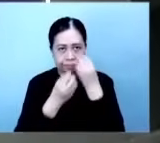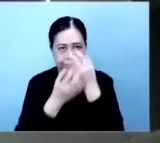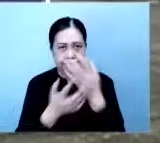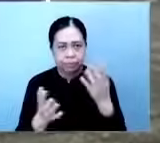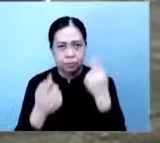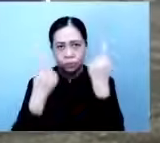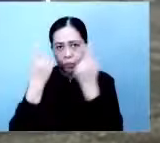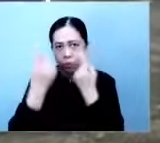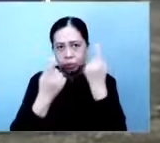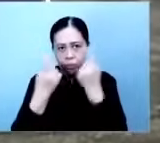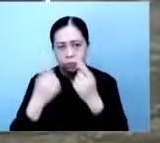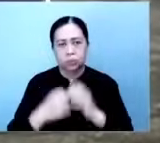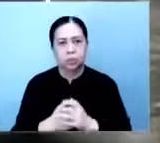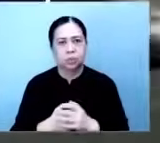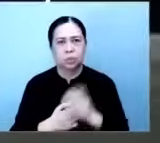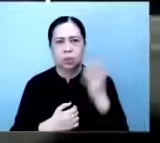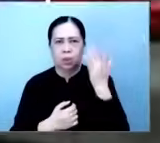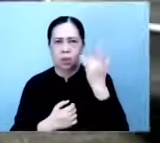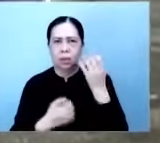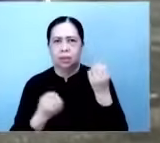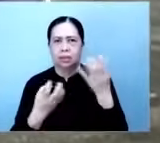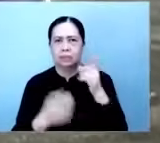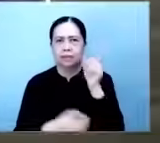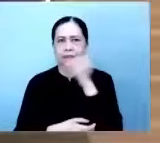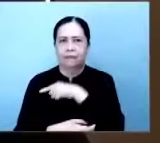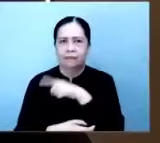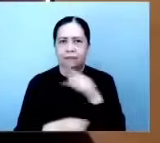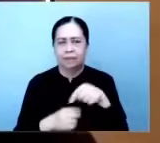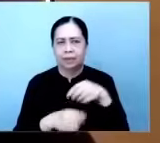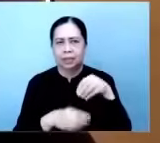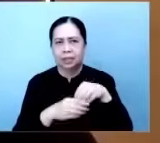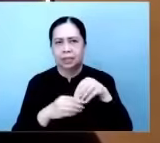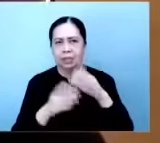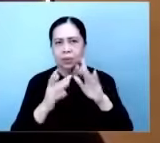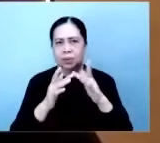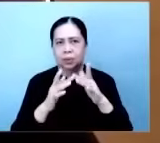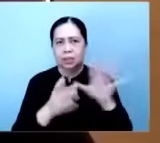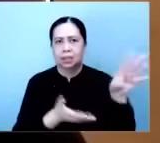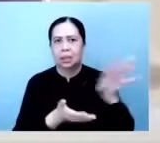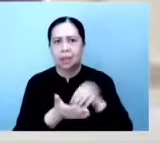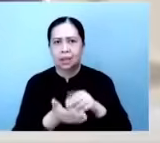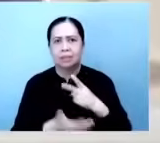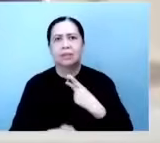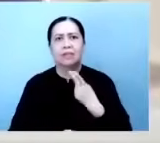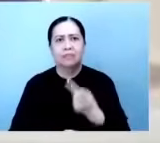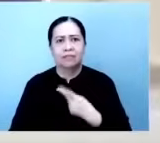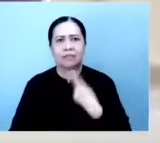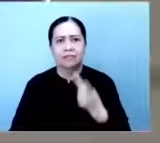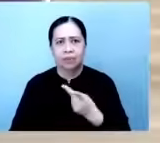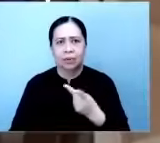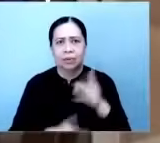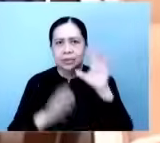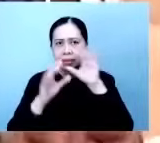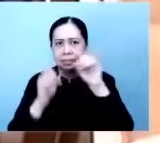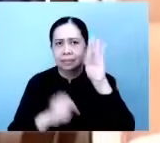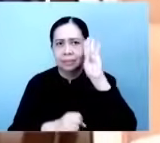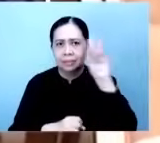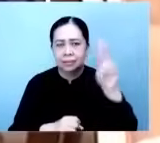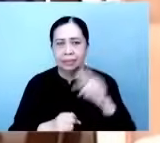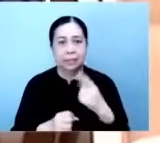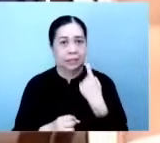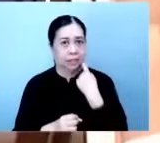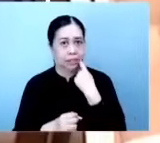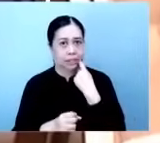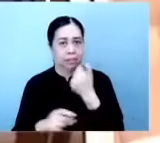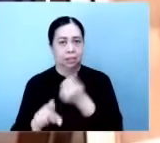nababahala ngayon sa naglipa ng pinekeng mga content online na gumagaya sa boses ni Pangulong Bongbong Marcos. Kanina, mismong